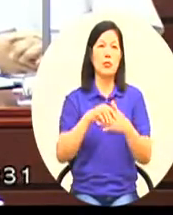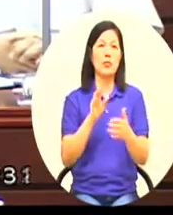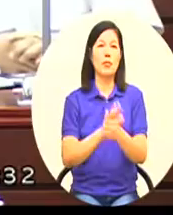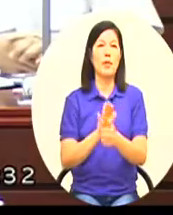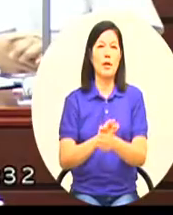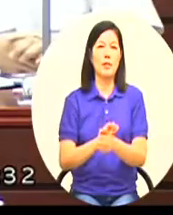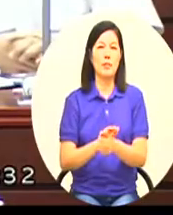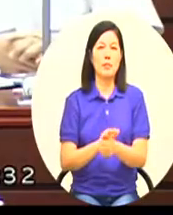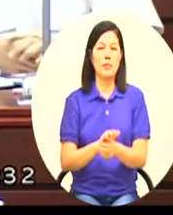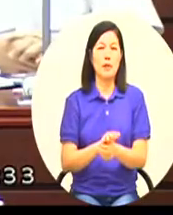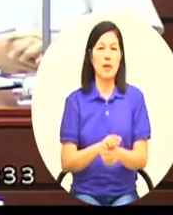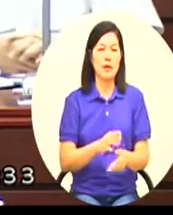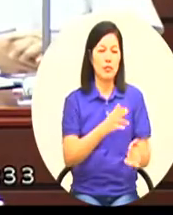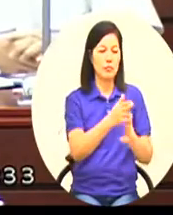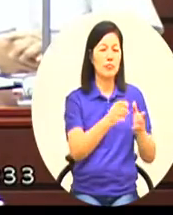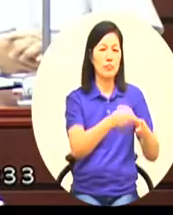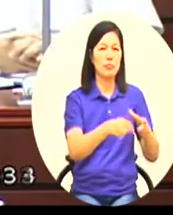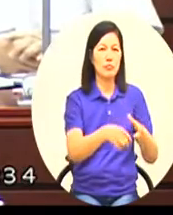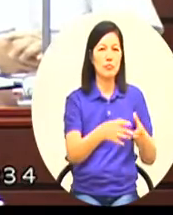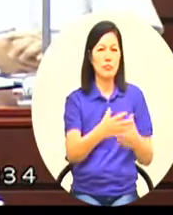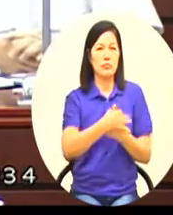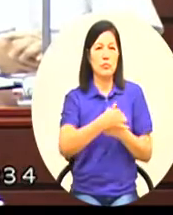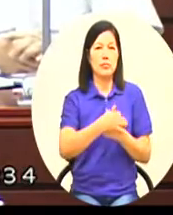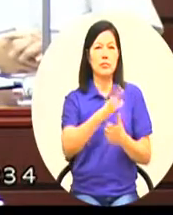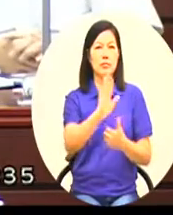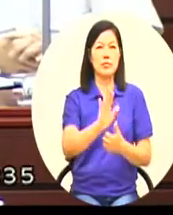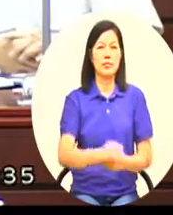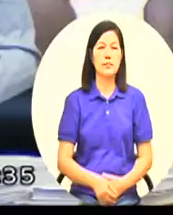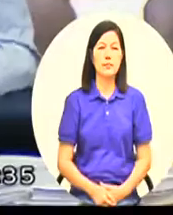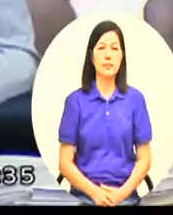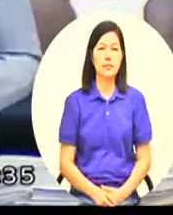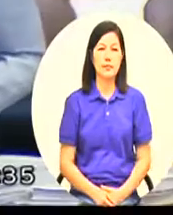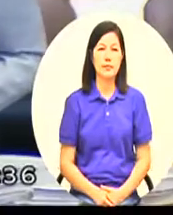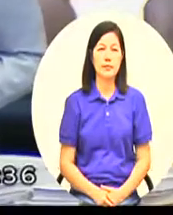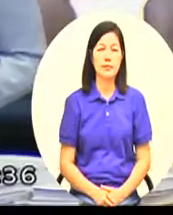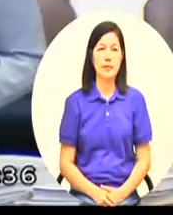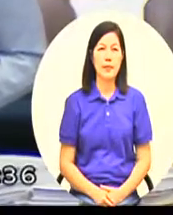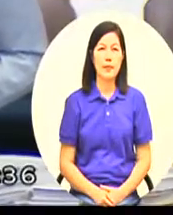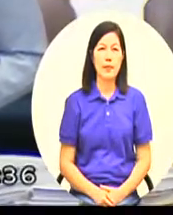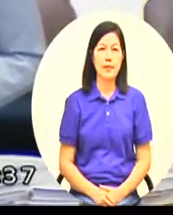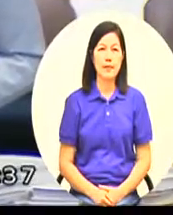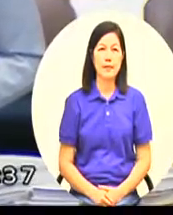商。哎，我们现在有开始在动员。 好，谢谢局长，局长请坐。